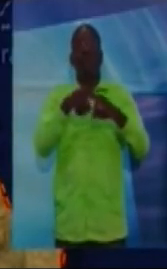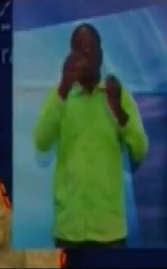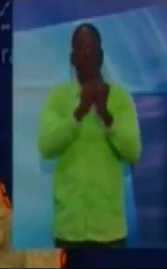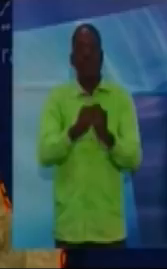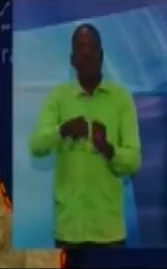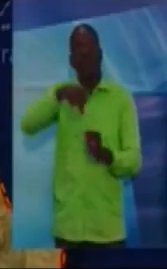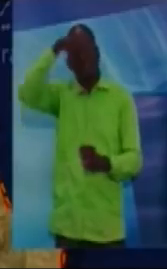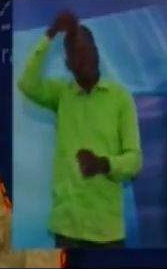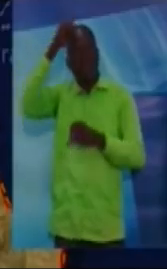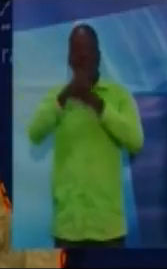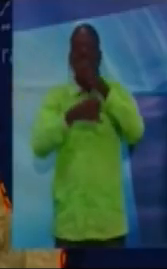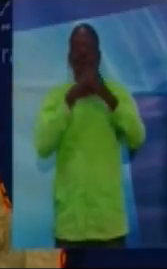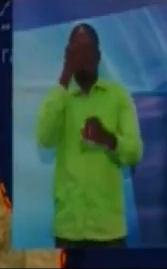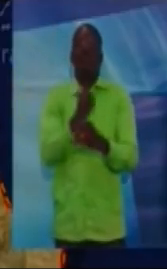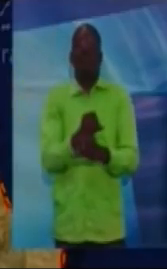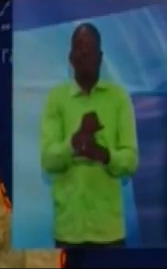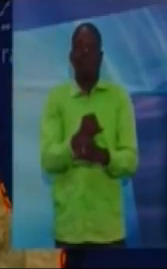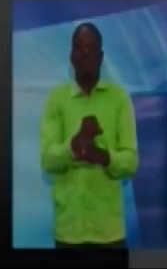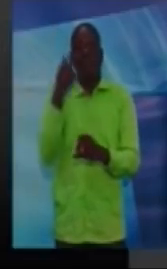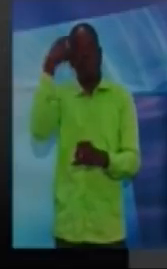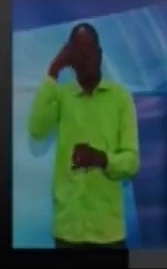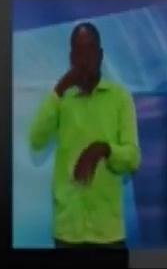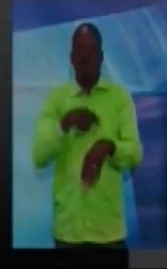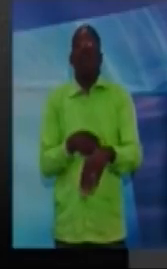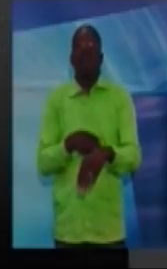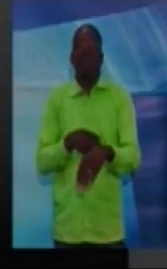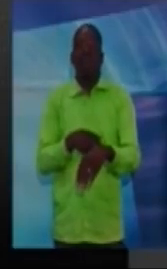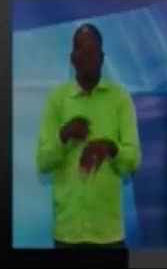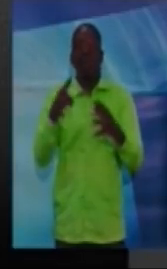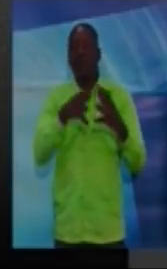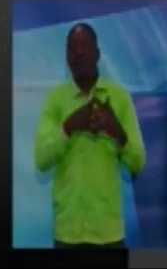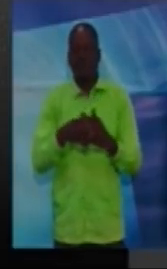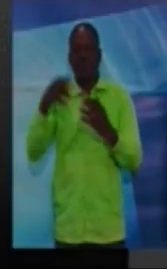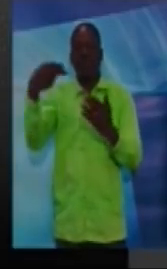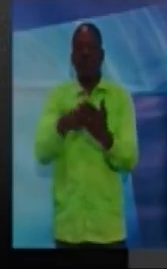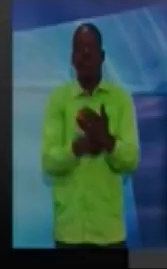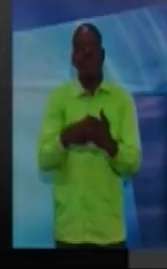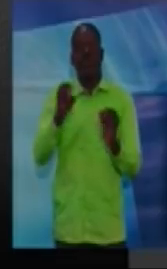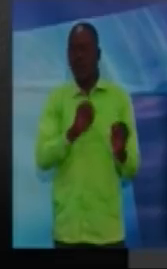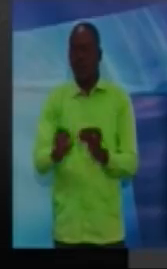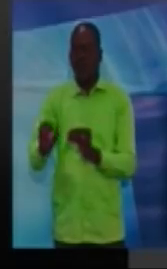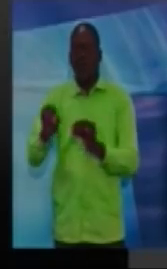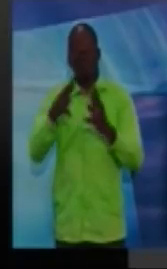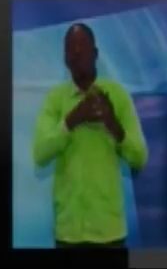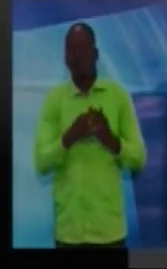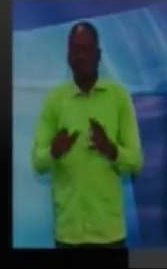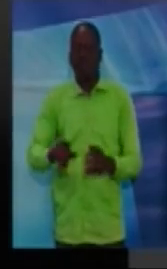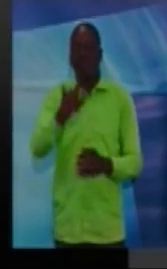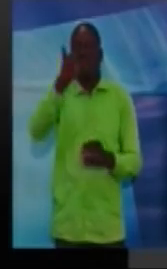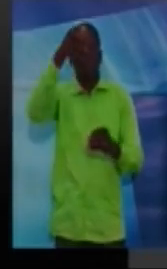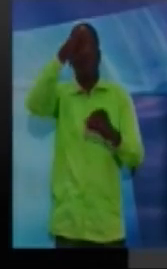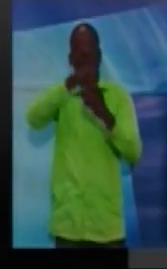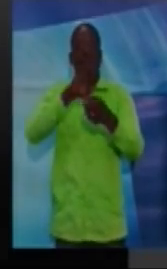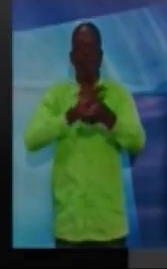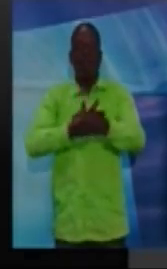aérien international. Pour l'heure, Washington a interdit jusqu'à nouvel ordre aux compagnies aériennes américaines le survol de l'espace